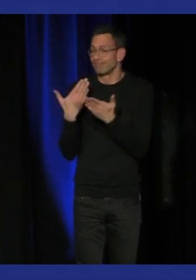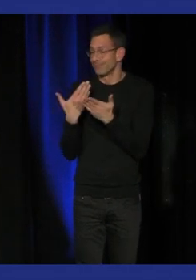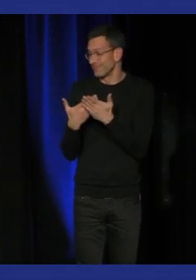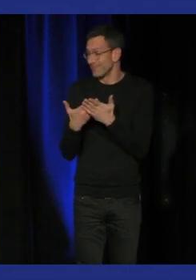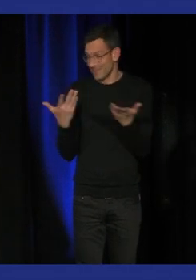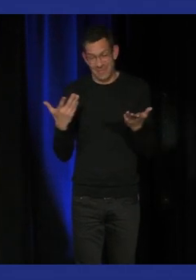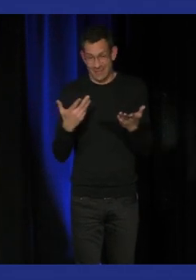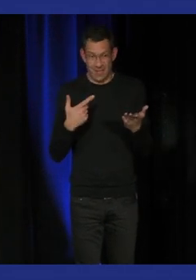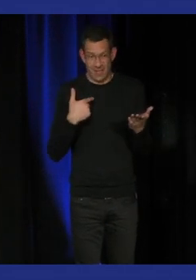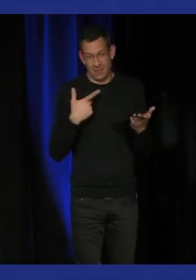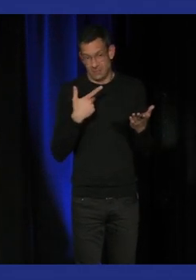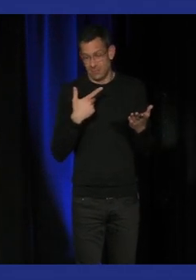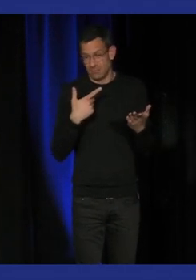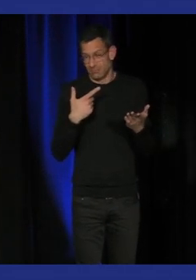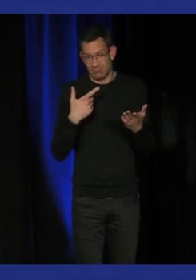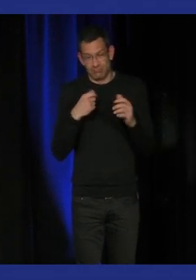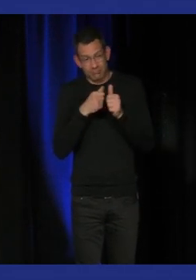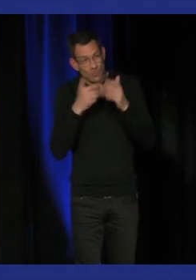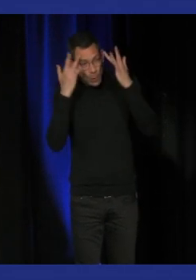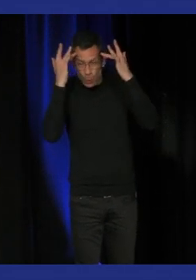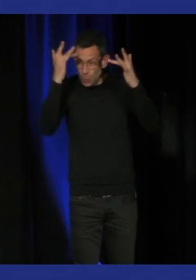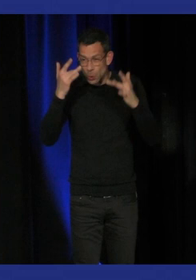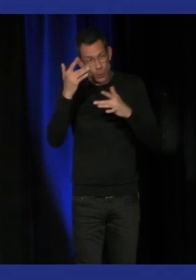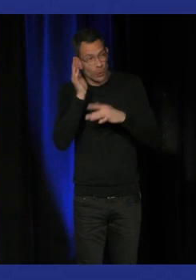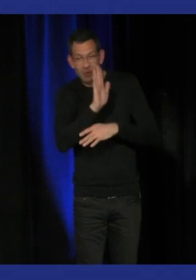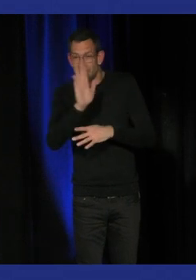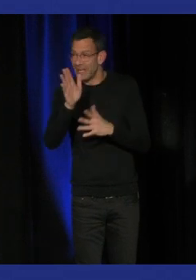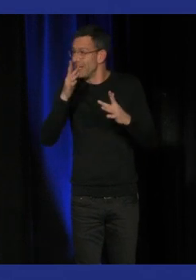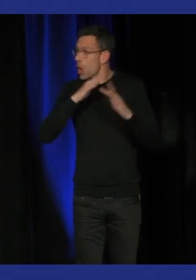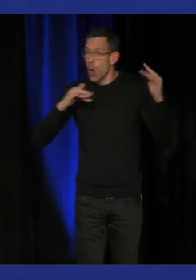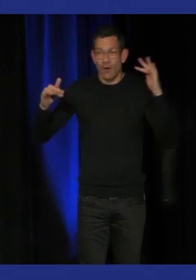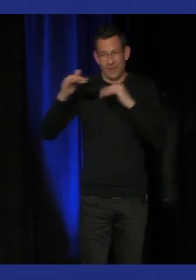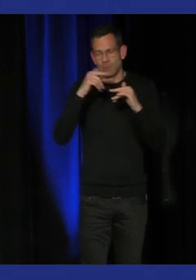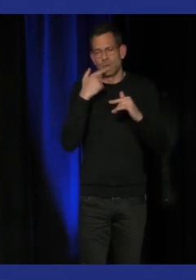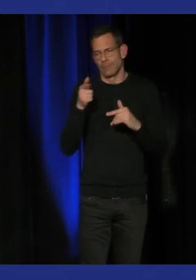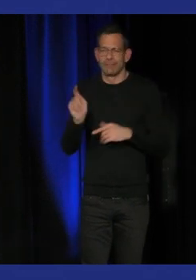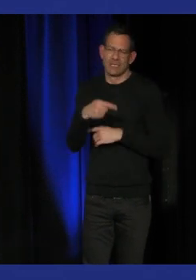la dimension culturelle, l'environnement dans lequel on baigne, va influencer.